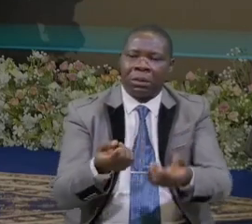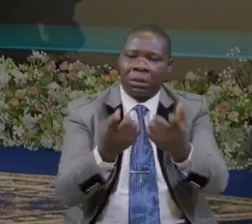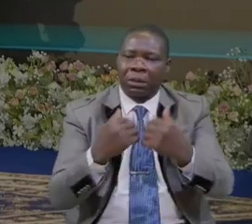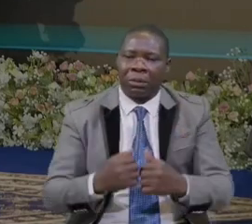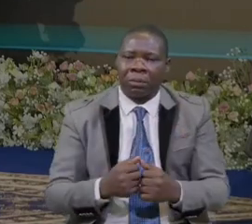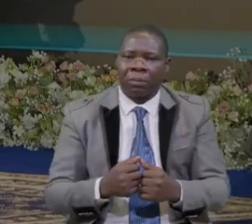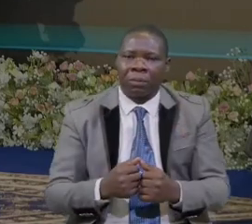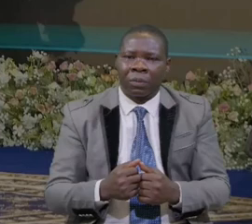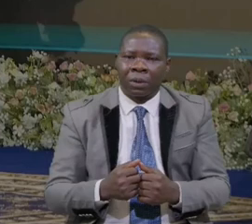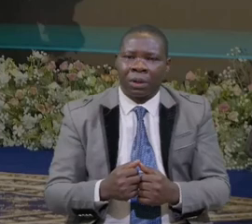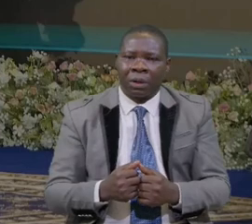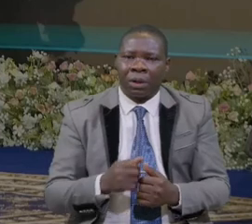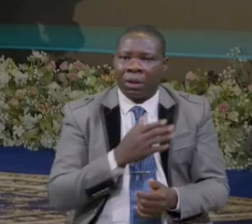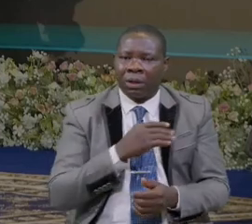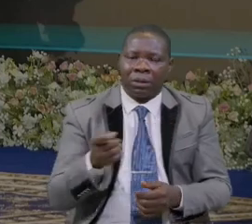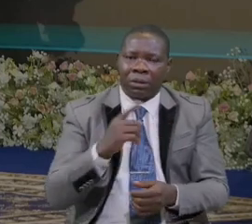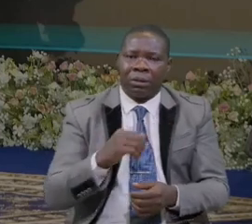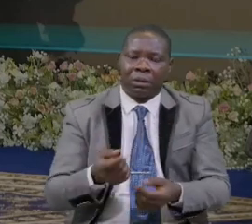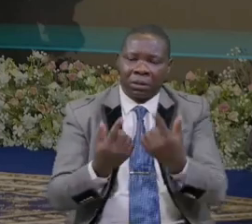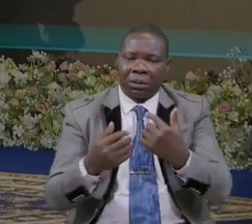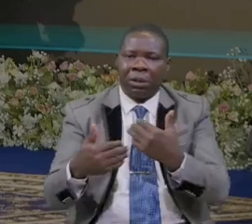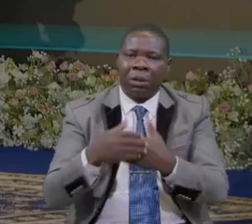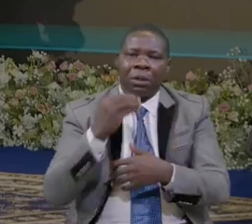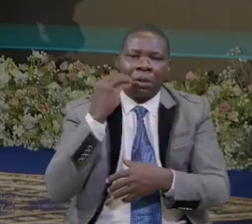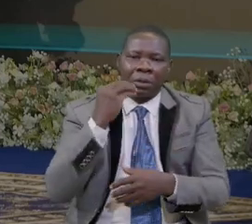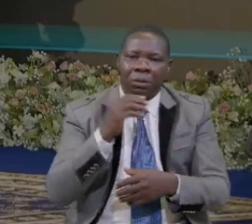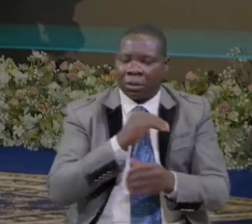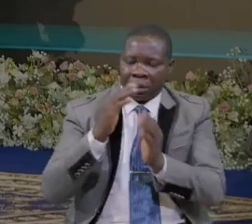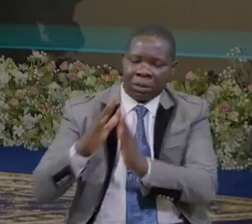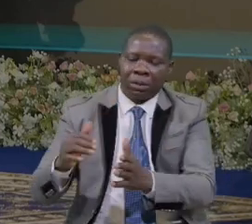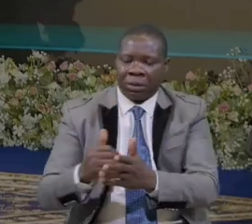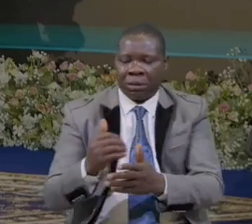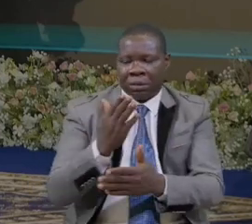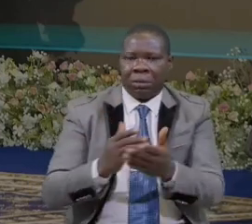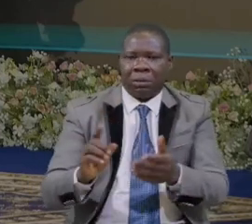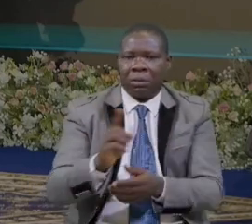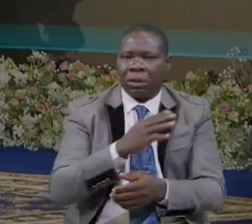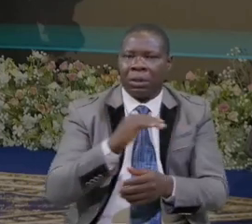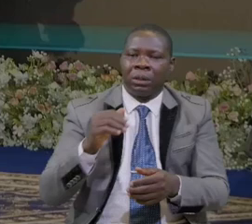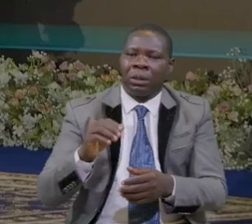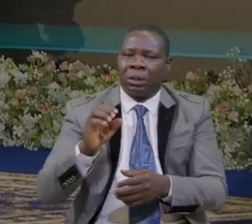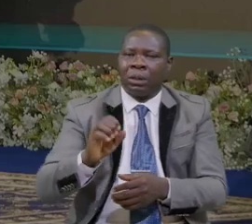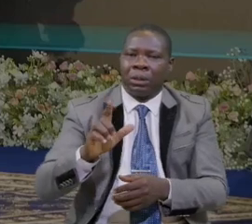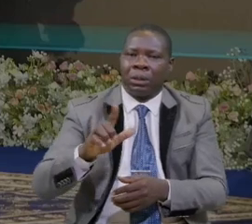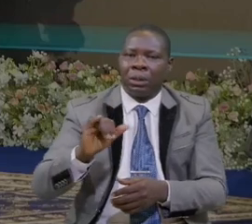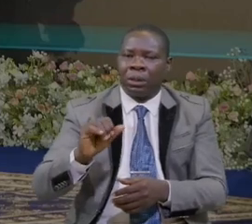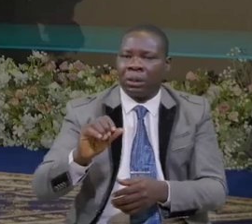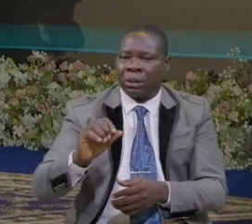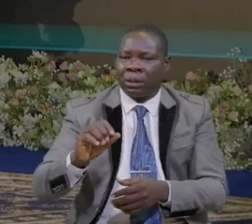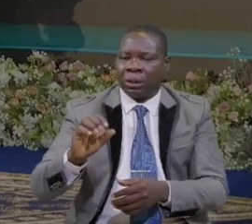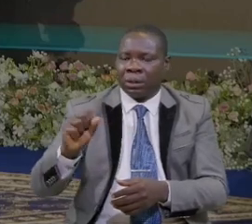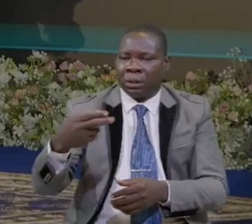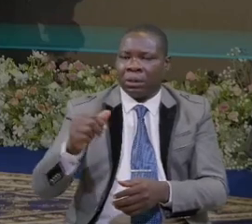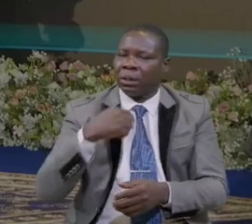Guéasi était content, il allait cacher ça, il a laissé ça quelque part. Élisée dit, Guéasi, oui